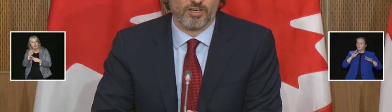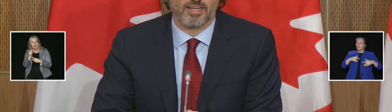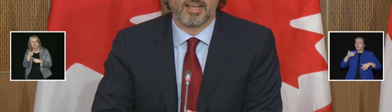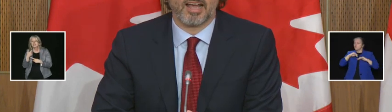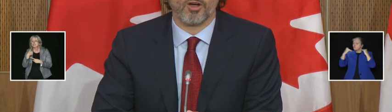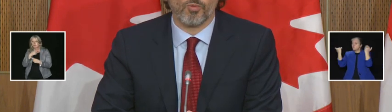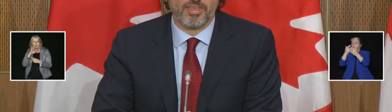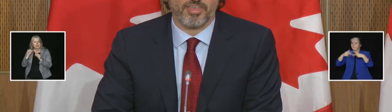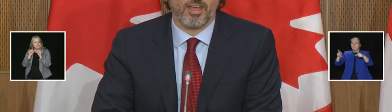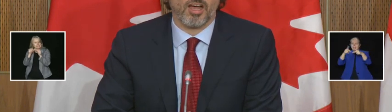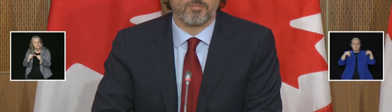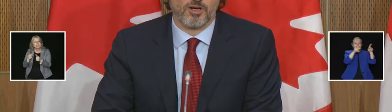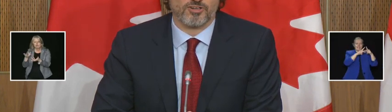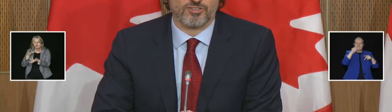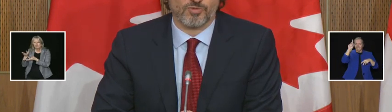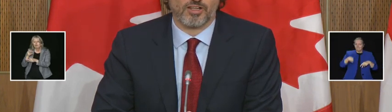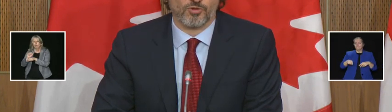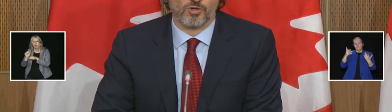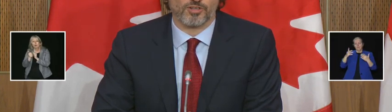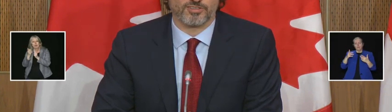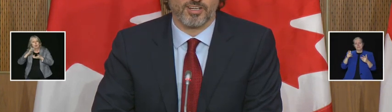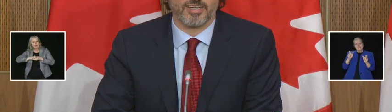à 8